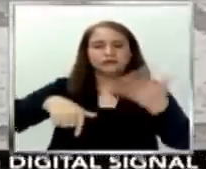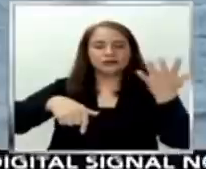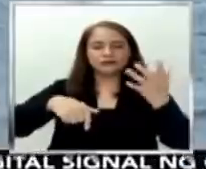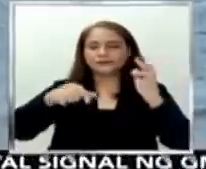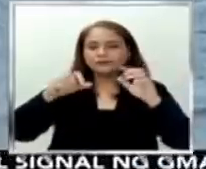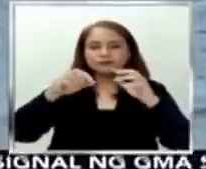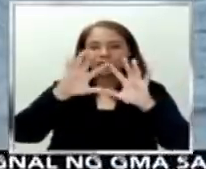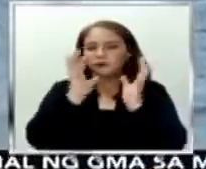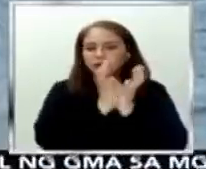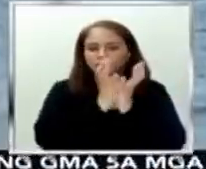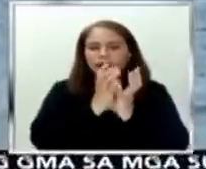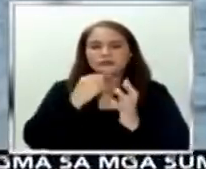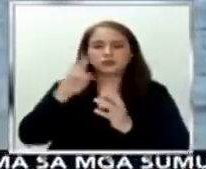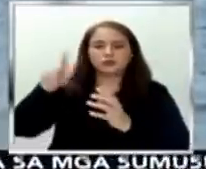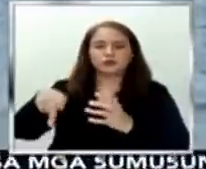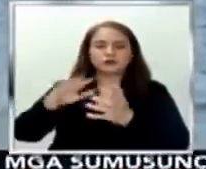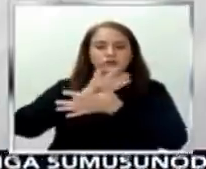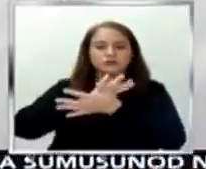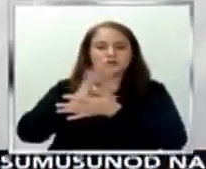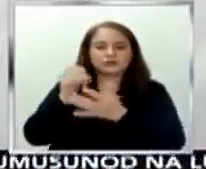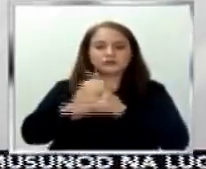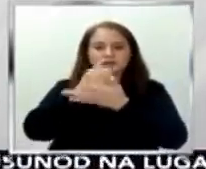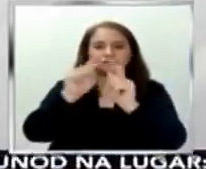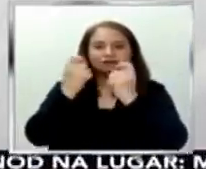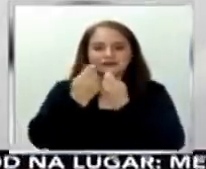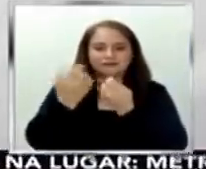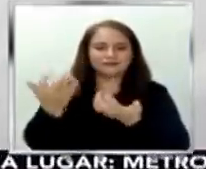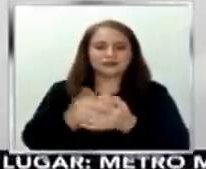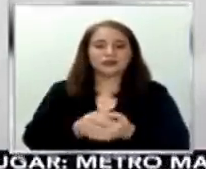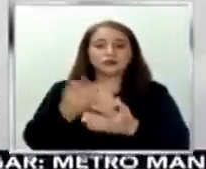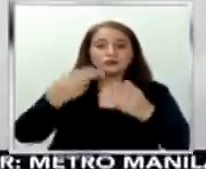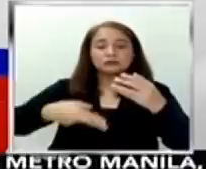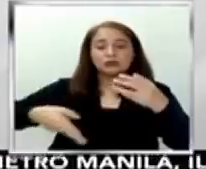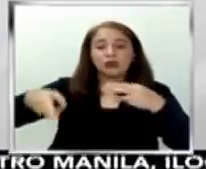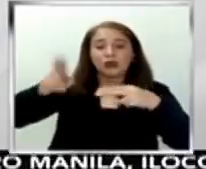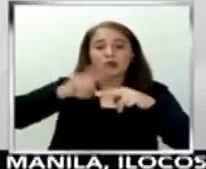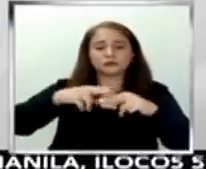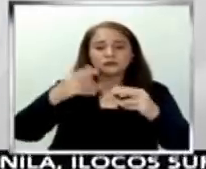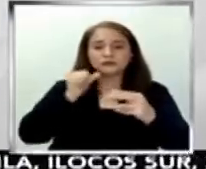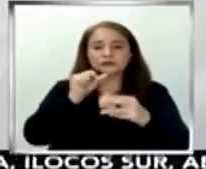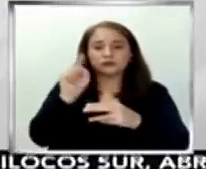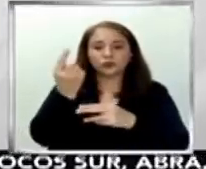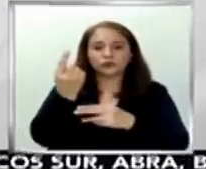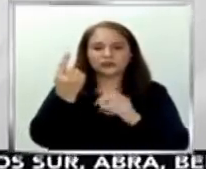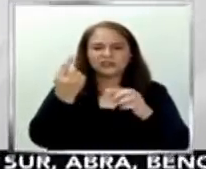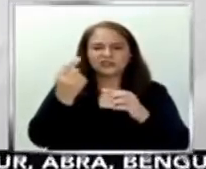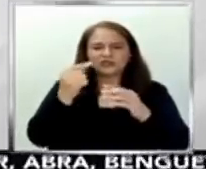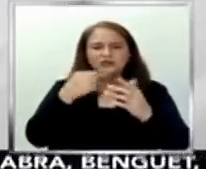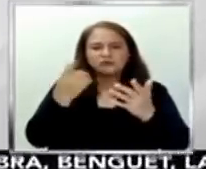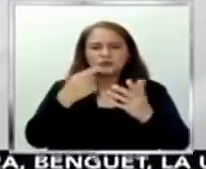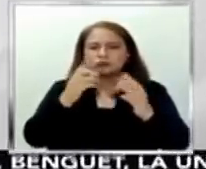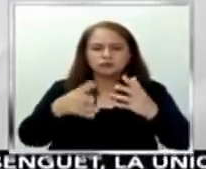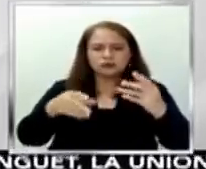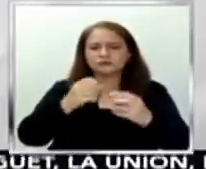UP COVID-19 Pandemic Response Team. Ang increase ngayon ay hindi lang linear, exponential talaga. Hanggat hindi